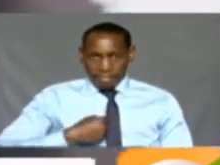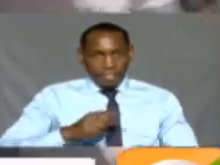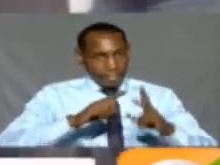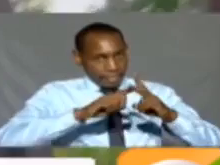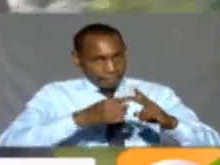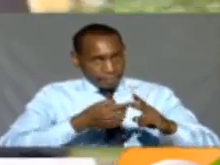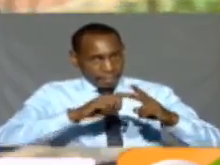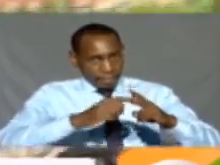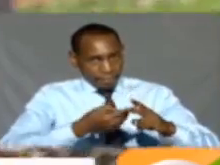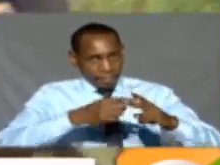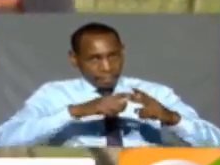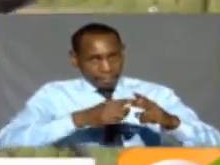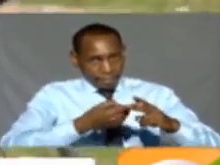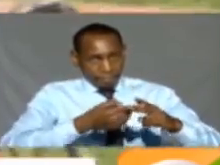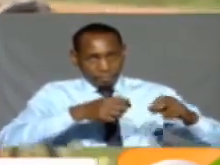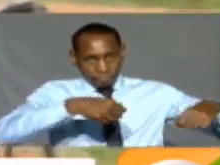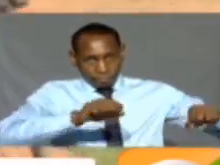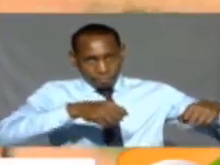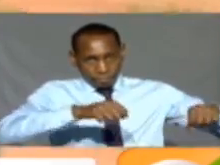najitengenezea.